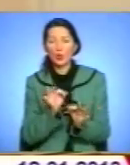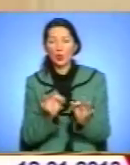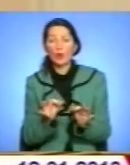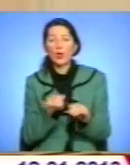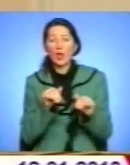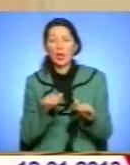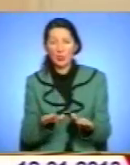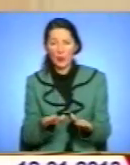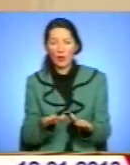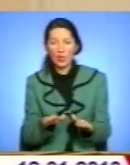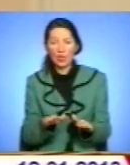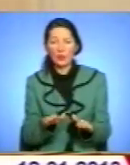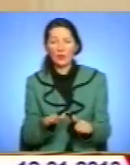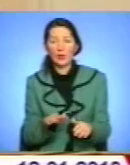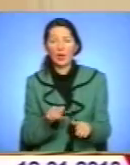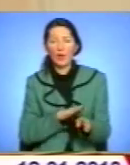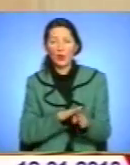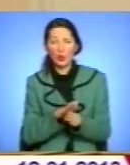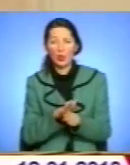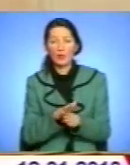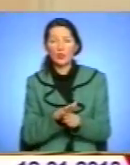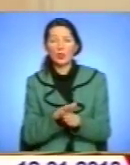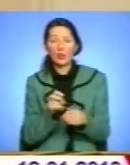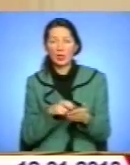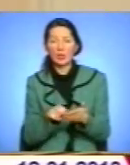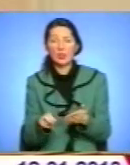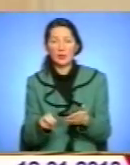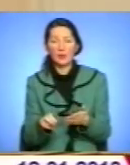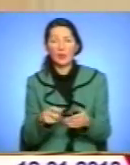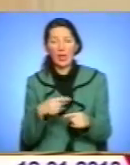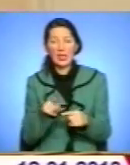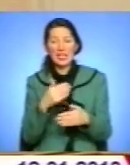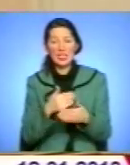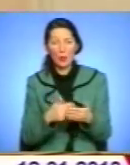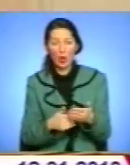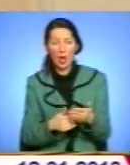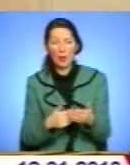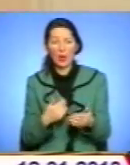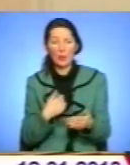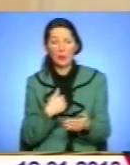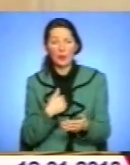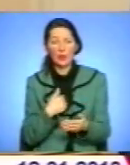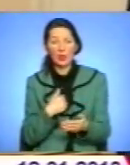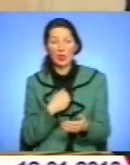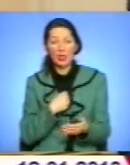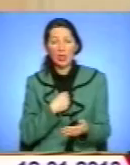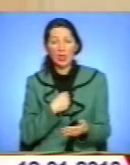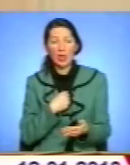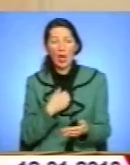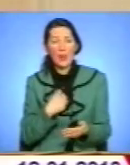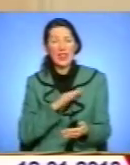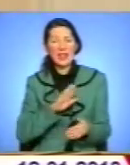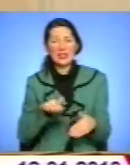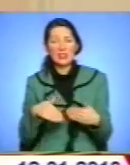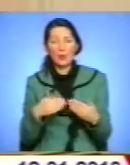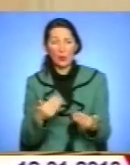і судове рішення і виконавче провадження. На інші програми, Леонід Олексійович, на жаль, ми не